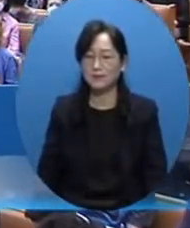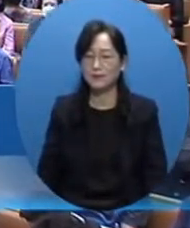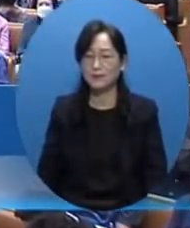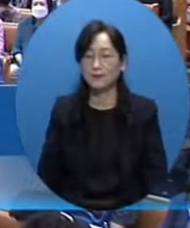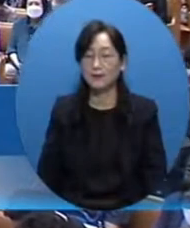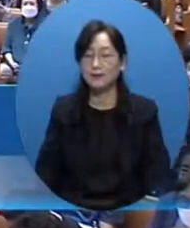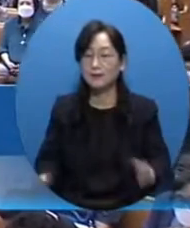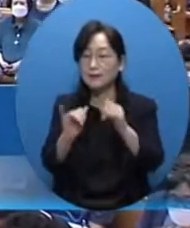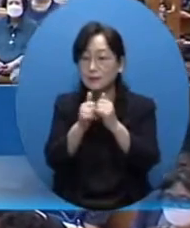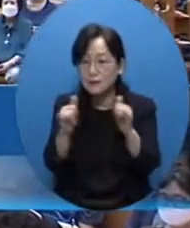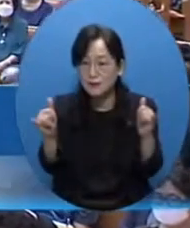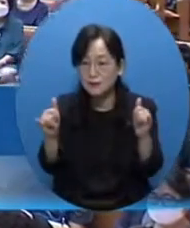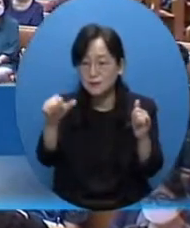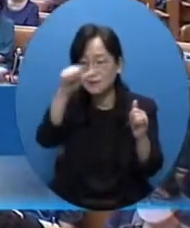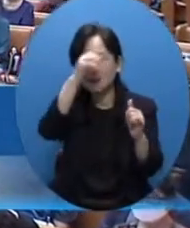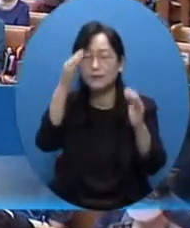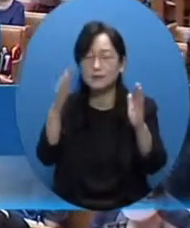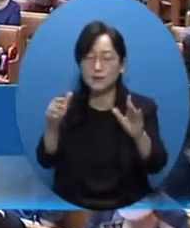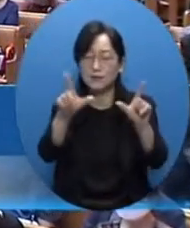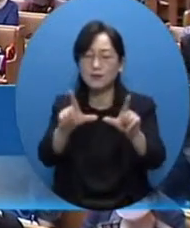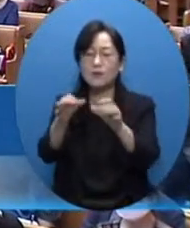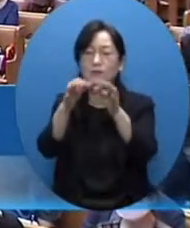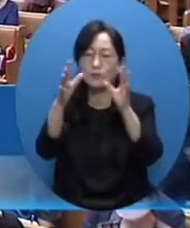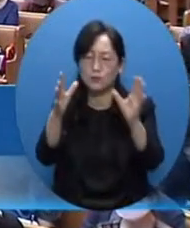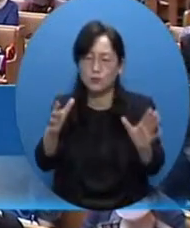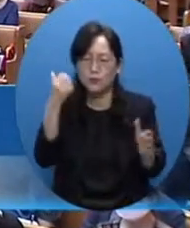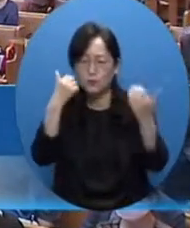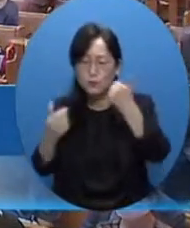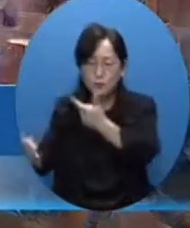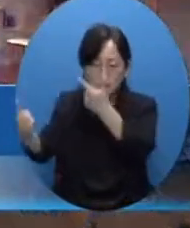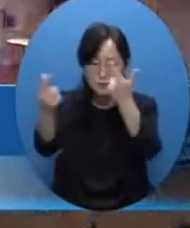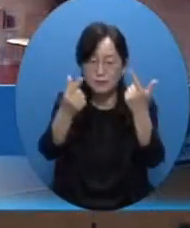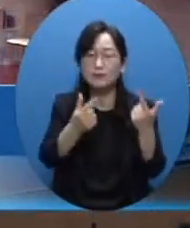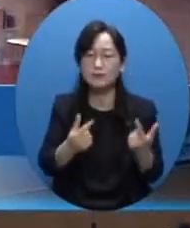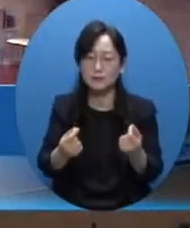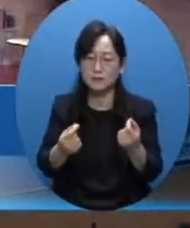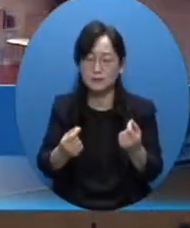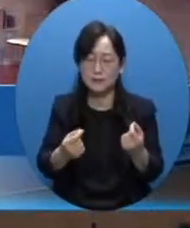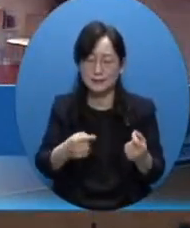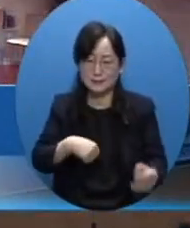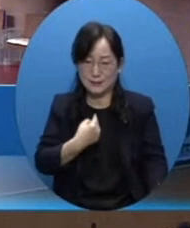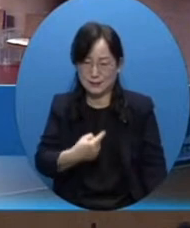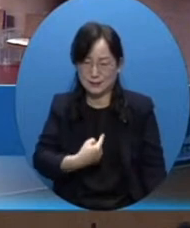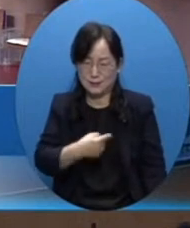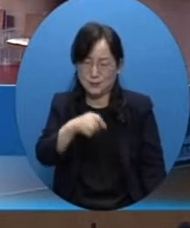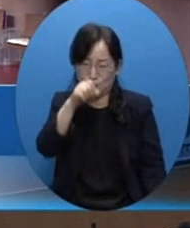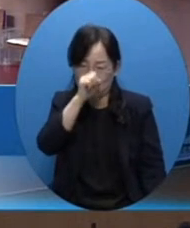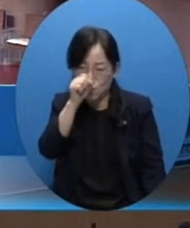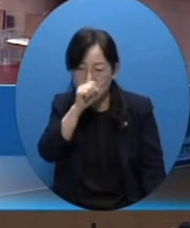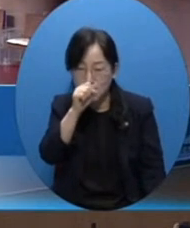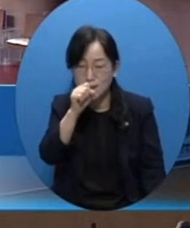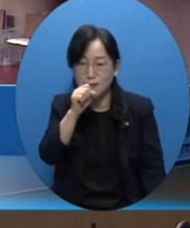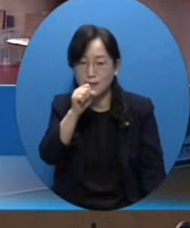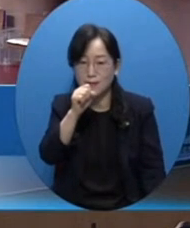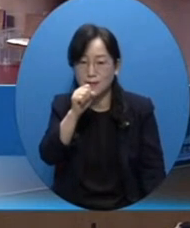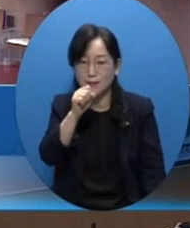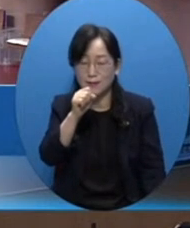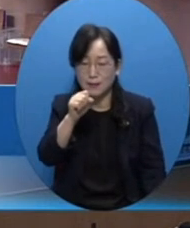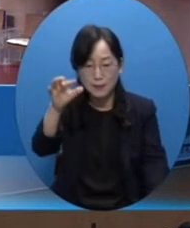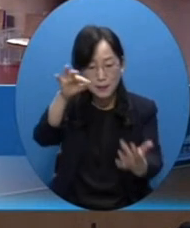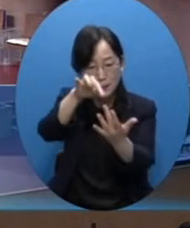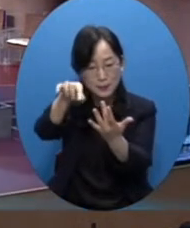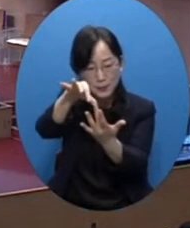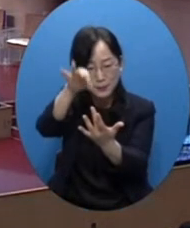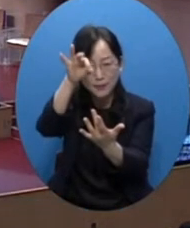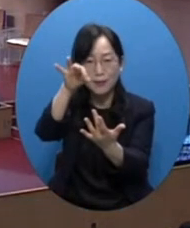사람은 일생을 살아가면서 누구나 예외 없이 자기가 좋아하는 것을 택하고